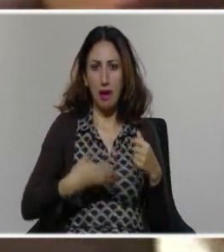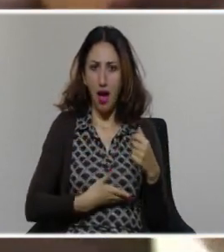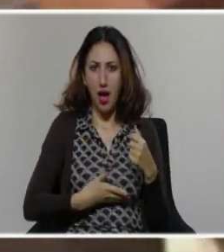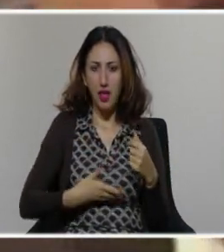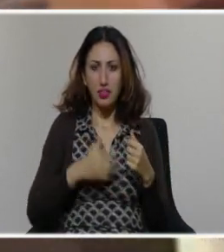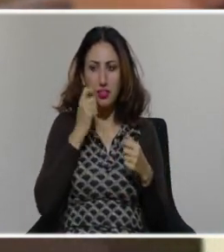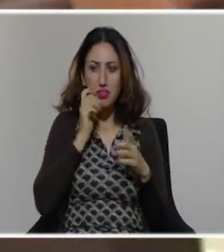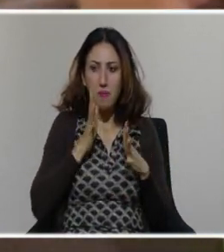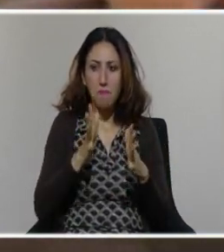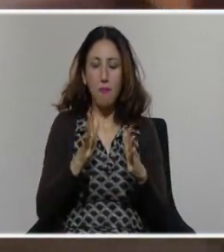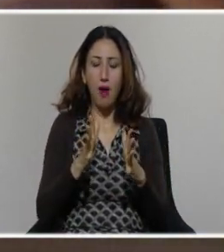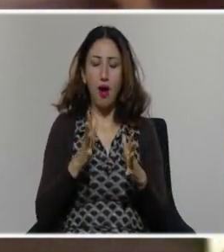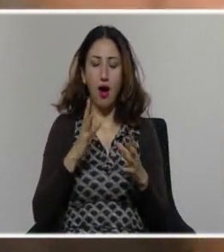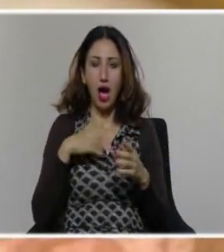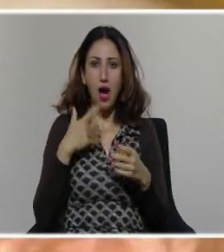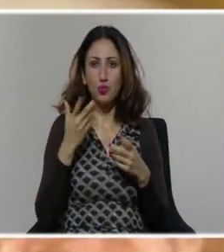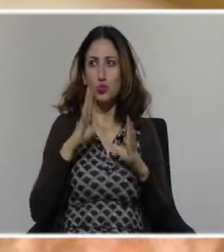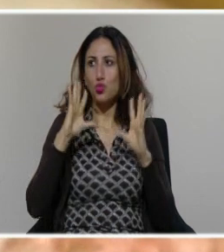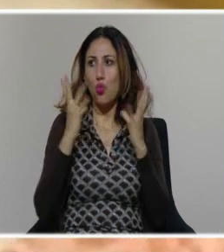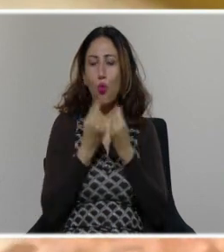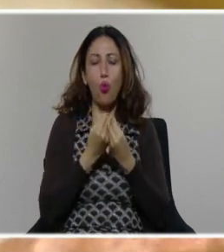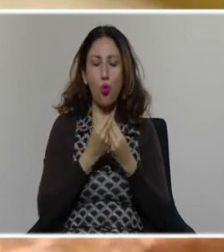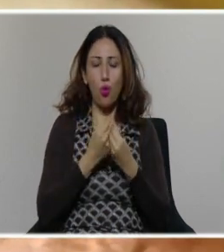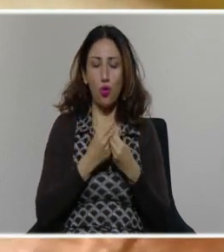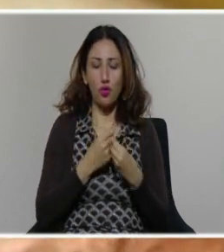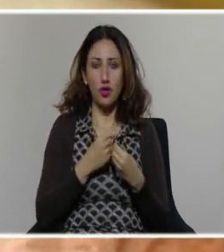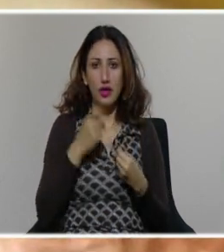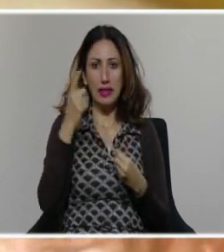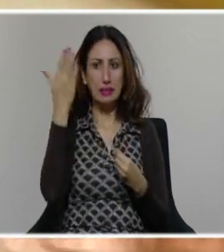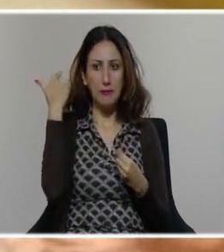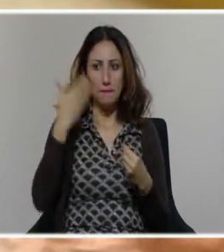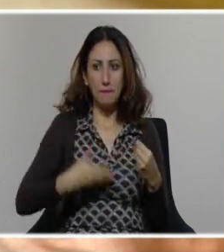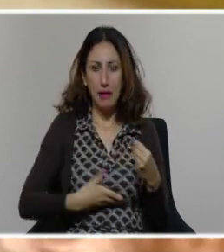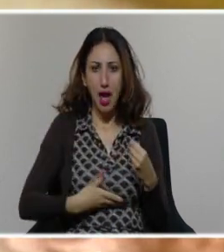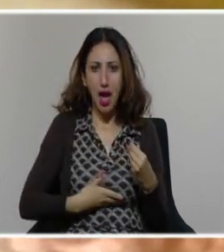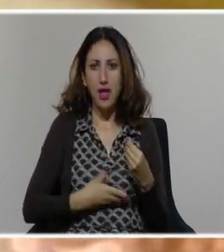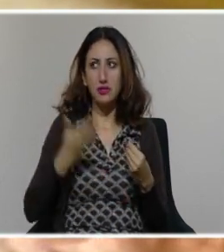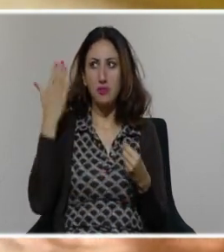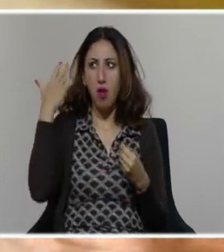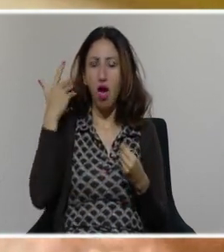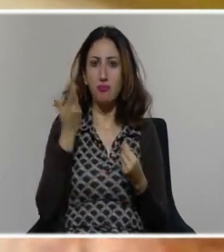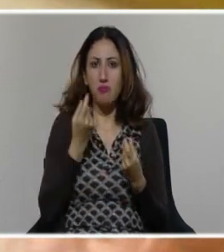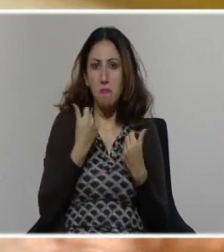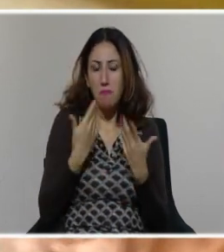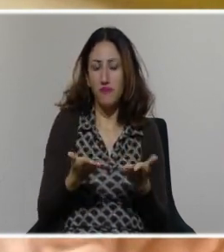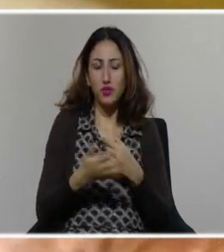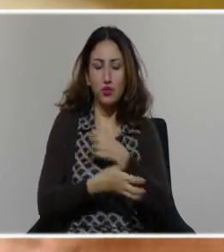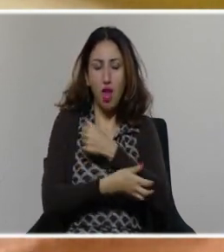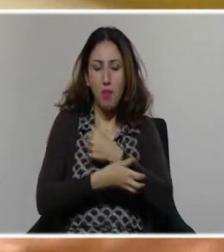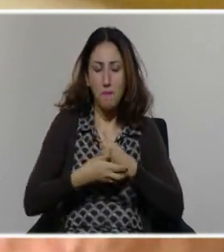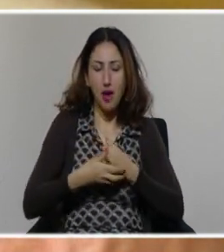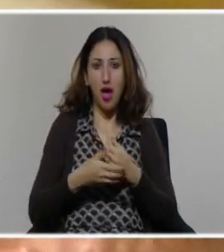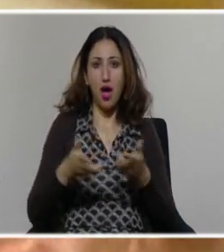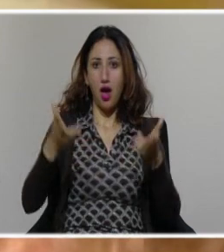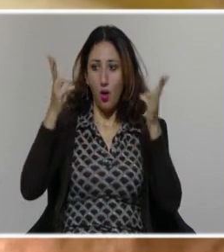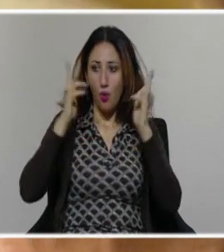حاسة أنها عايزة تعمل كل حاجة، ولحرمانها من أنها تعلمت، ولحرمانها من أن هي عايشة حياة بسيطة